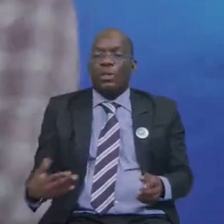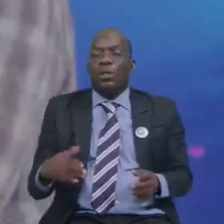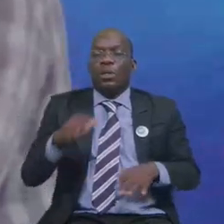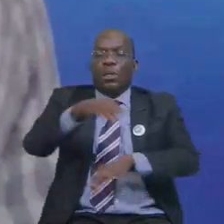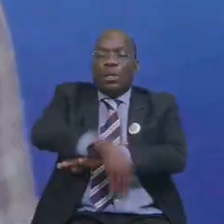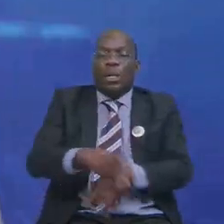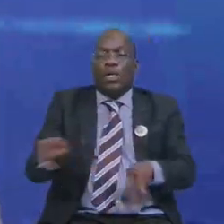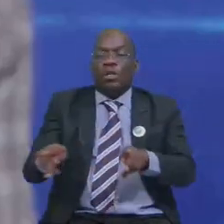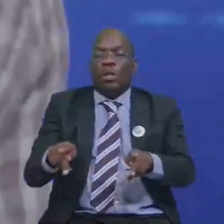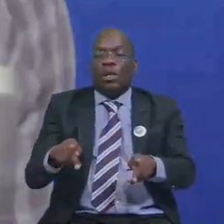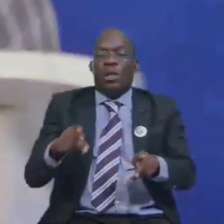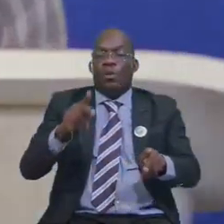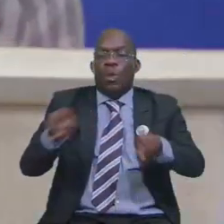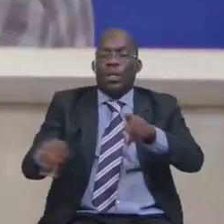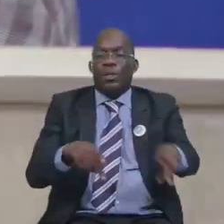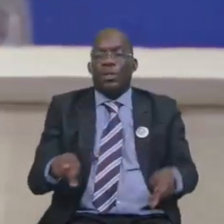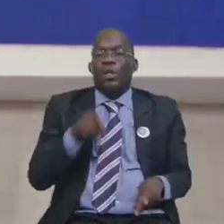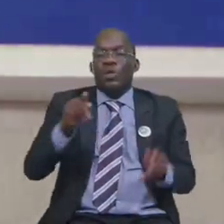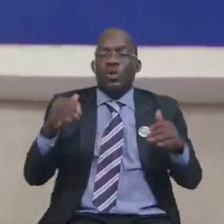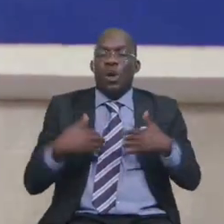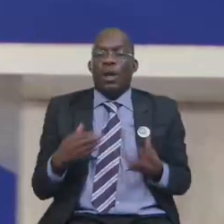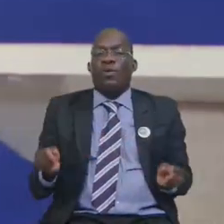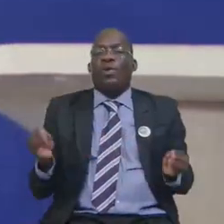tu as plus de temps